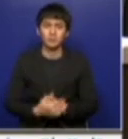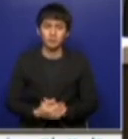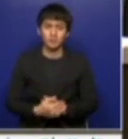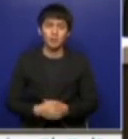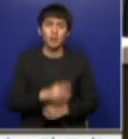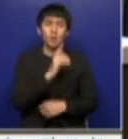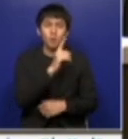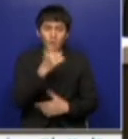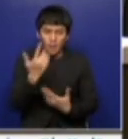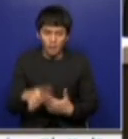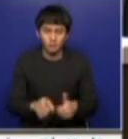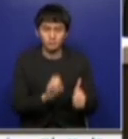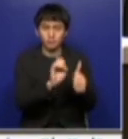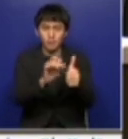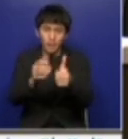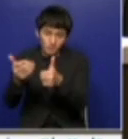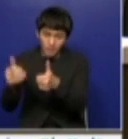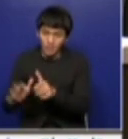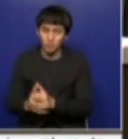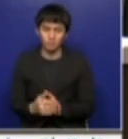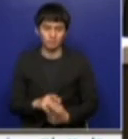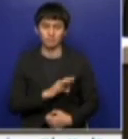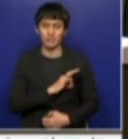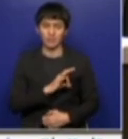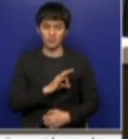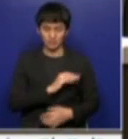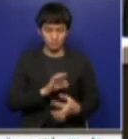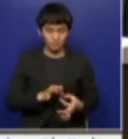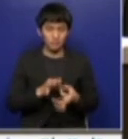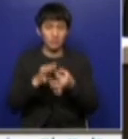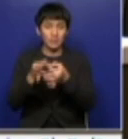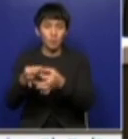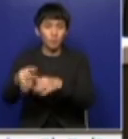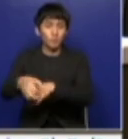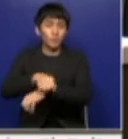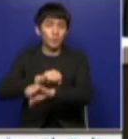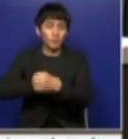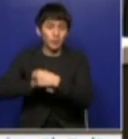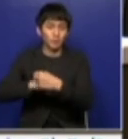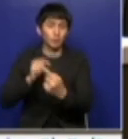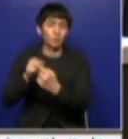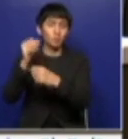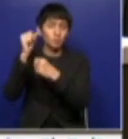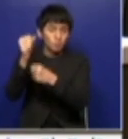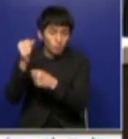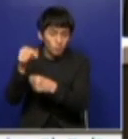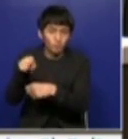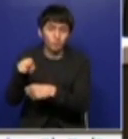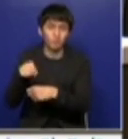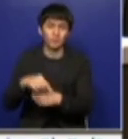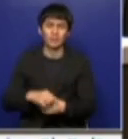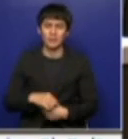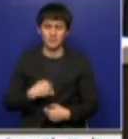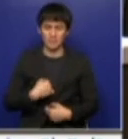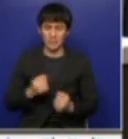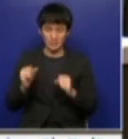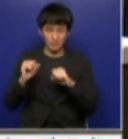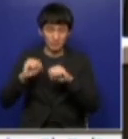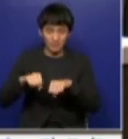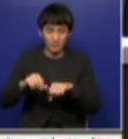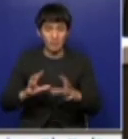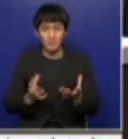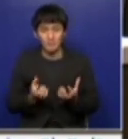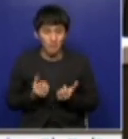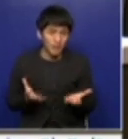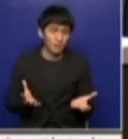ให้รัฐบาลนำข้อคิดเห็นของสมาชิกไปสู่การปฏิบัติเกี่ยวกับผู้ชุมนุมก็มีมติไม่รับไม่